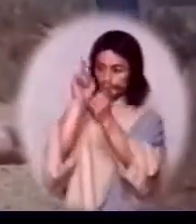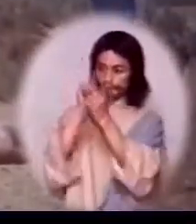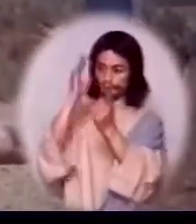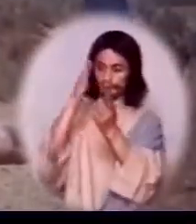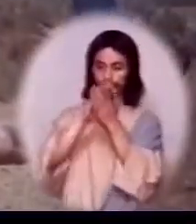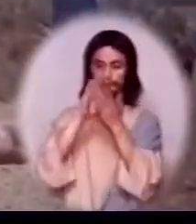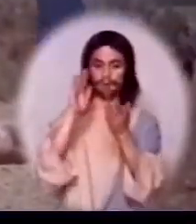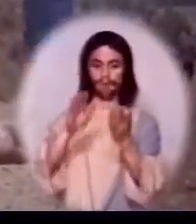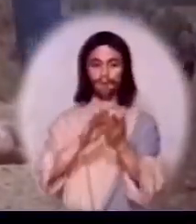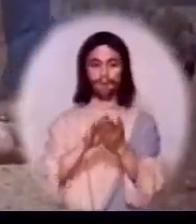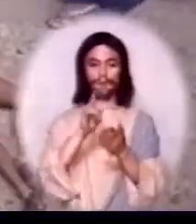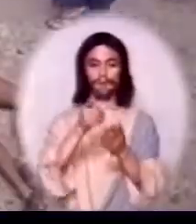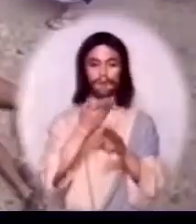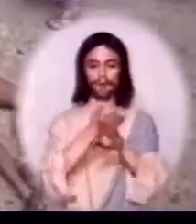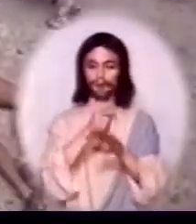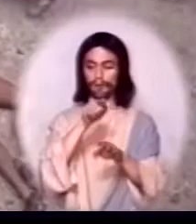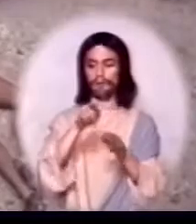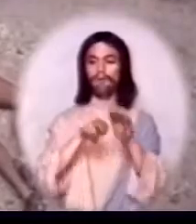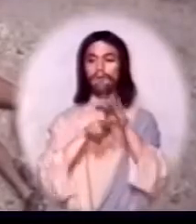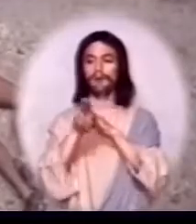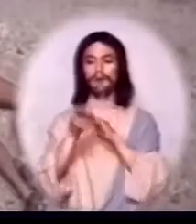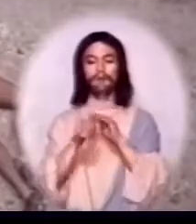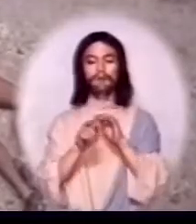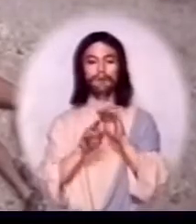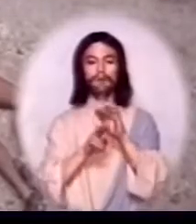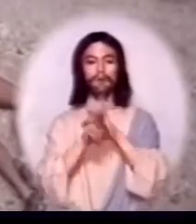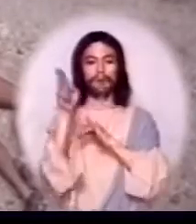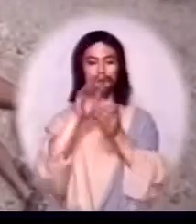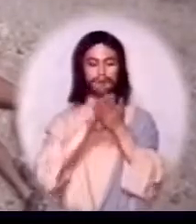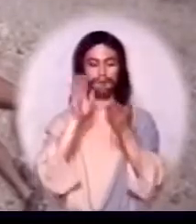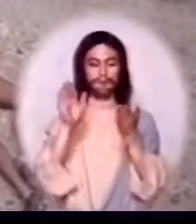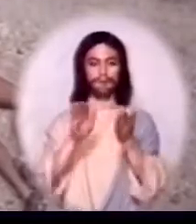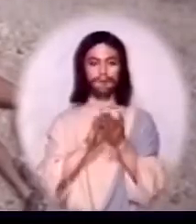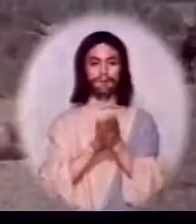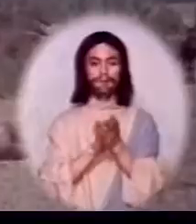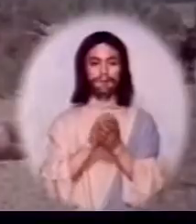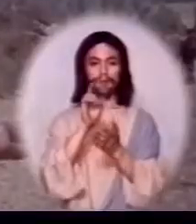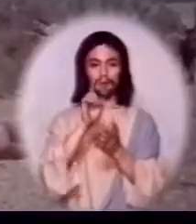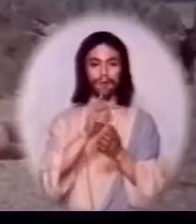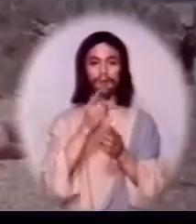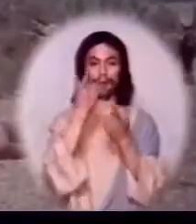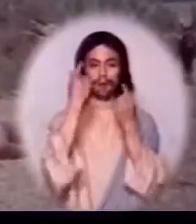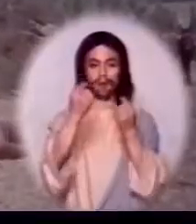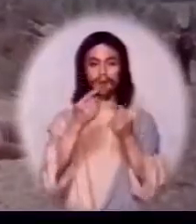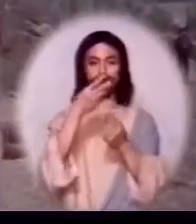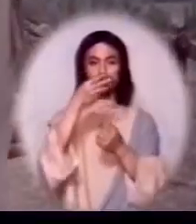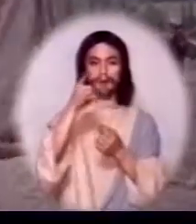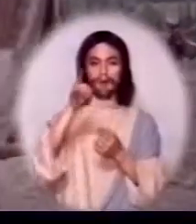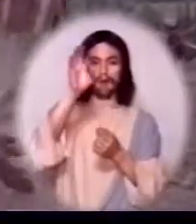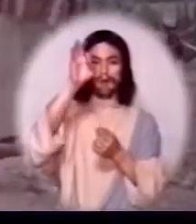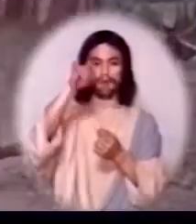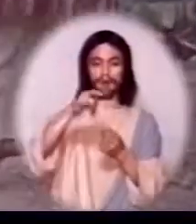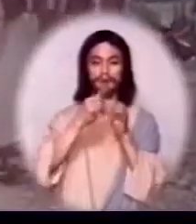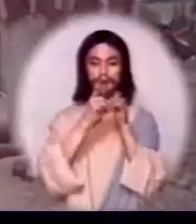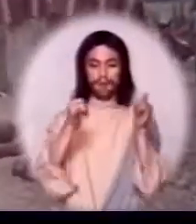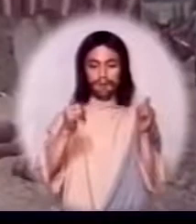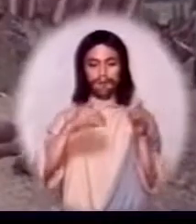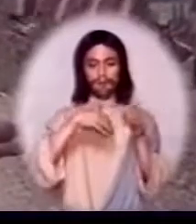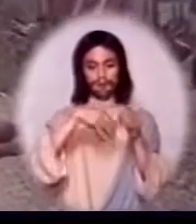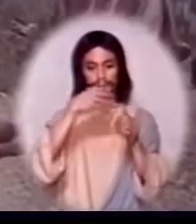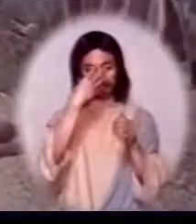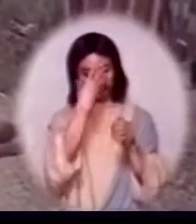만나게 되었다. 그는 다른 쪽으로 피해 지나가 버렸다. 또 그와 같이 한 레위인도 그리로